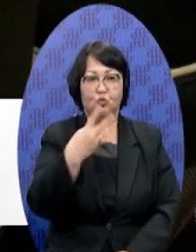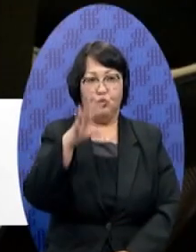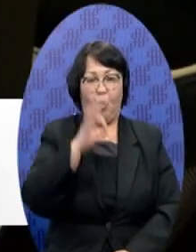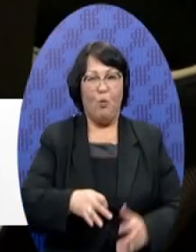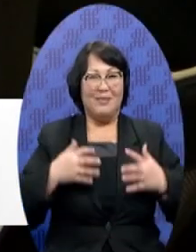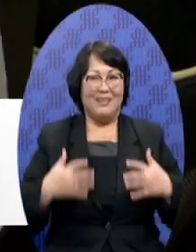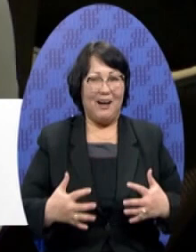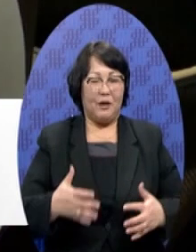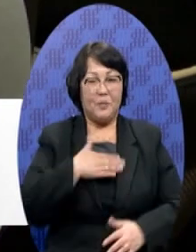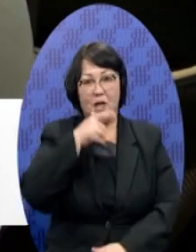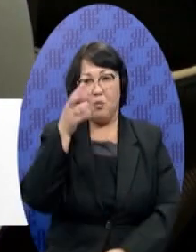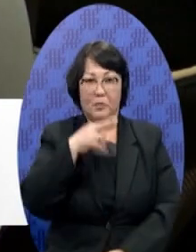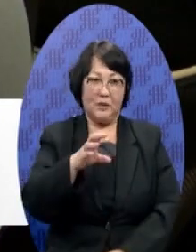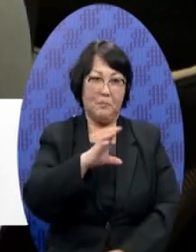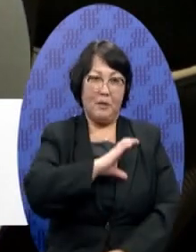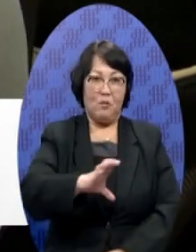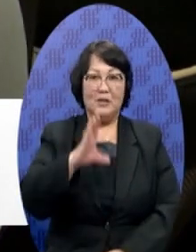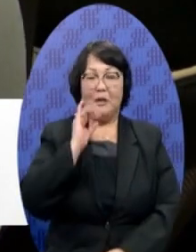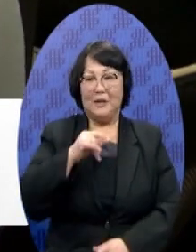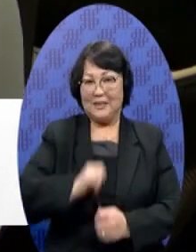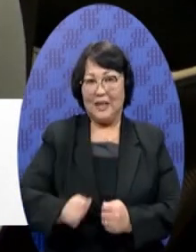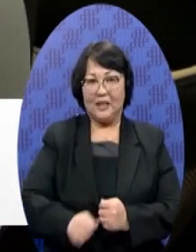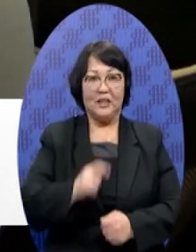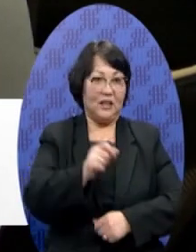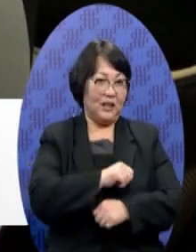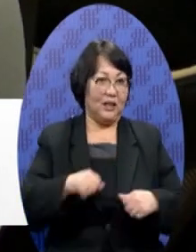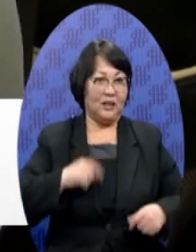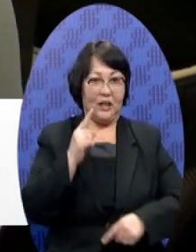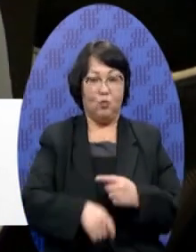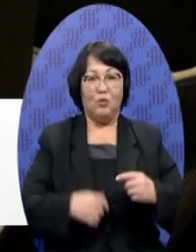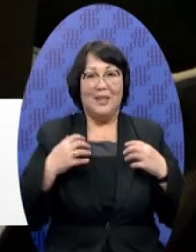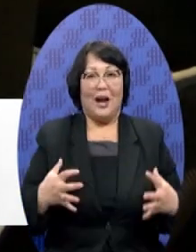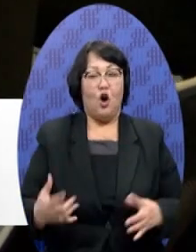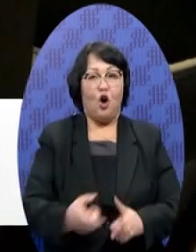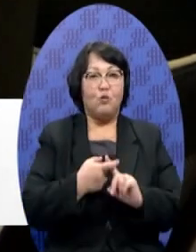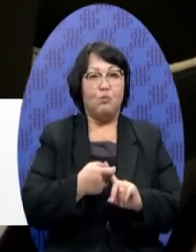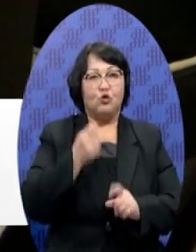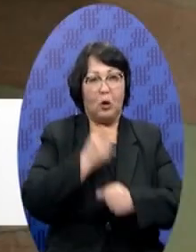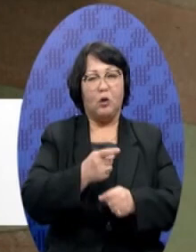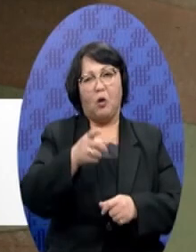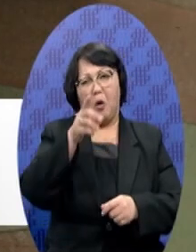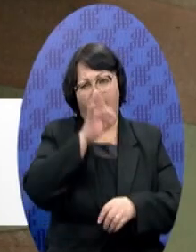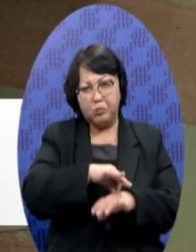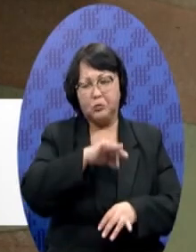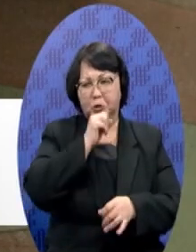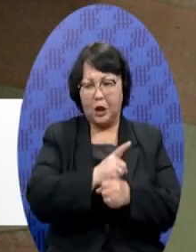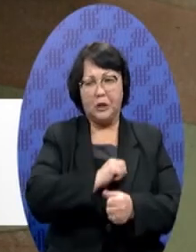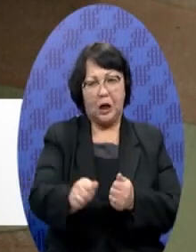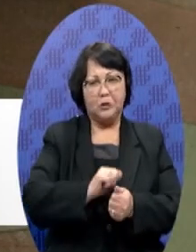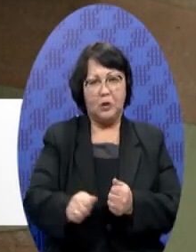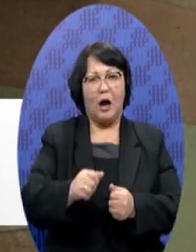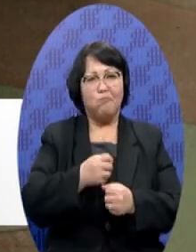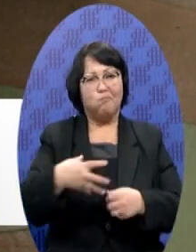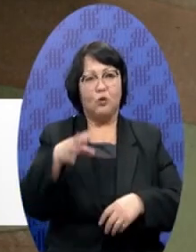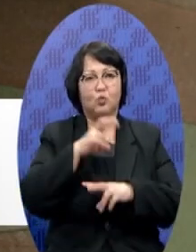Өөрөөр хэлбэл эрүүл мэндийн салбарын зардлын нэг хэсэг нь зөвхөн иргэдийн илүүдэл жин тархалтаас үүдэлтэй өвчлөлд зарцуулагдаж байгаа юм. Тухайлбал хавдар судлалын үндэсний